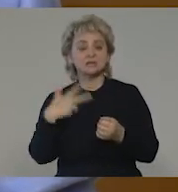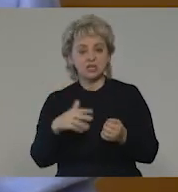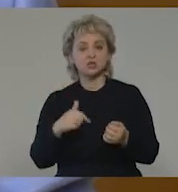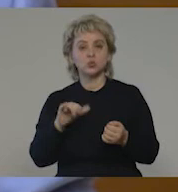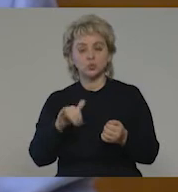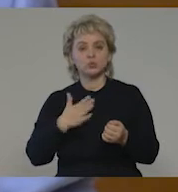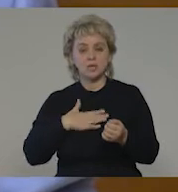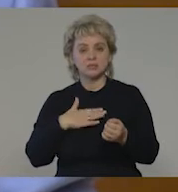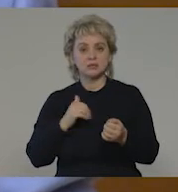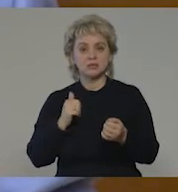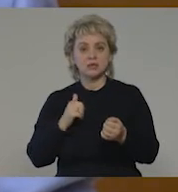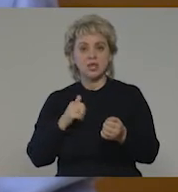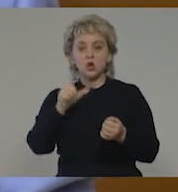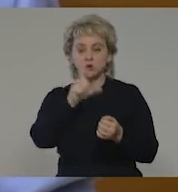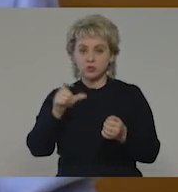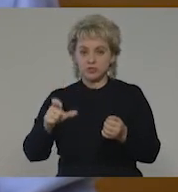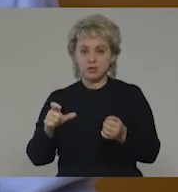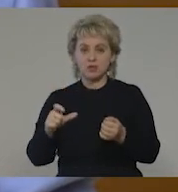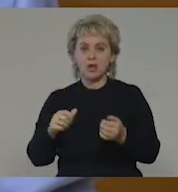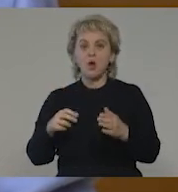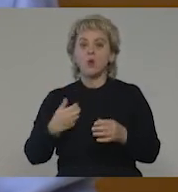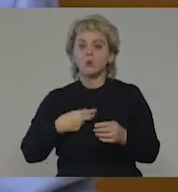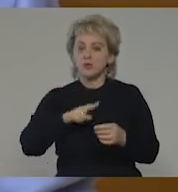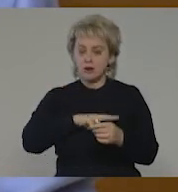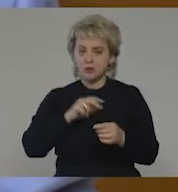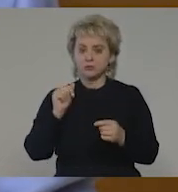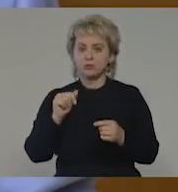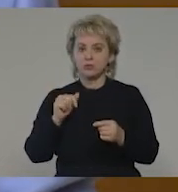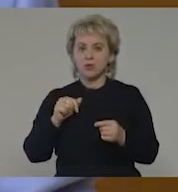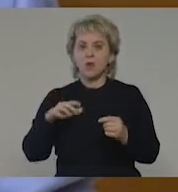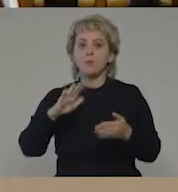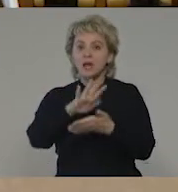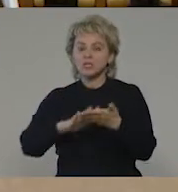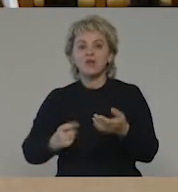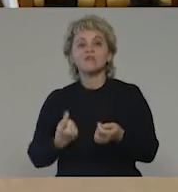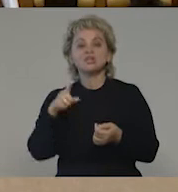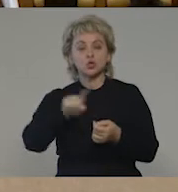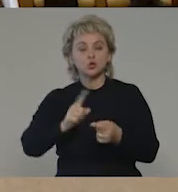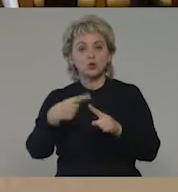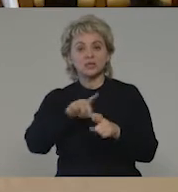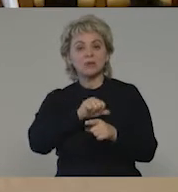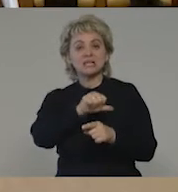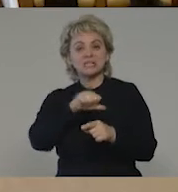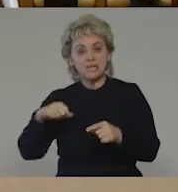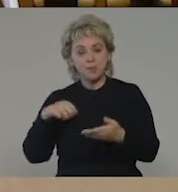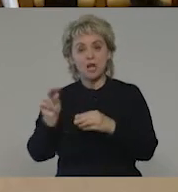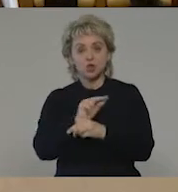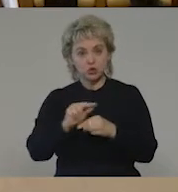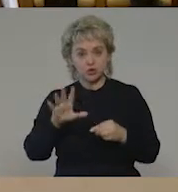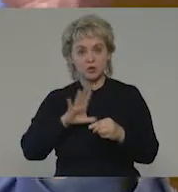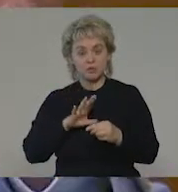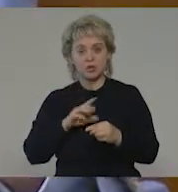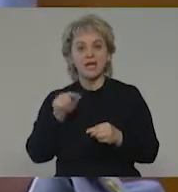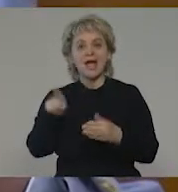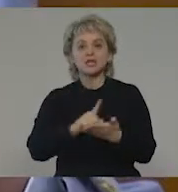нас людей погибают. Впоследствии выясняется, что это было самолечение.